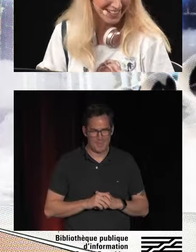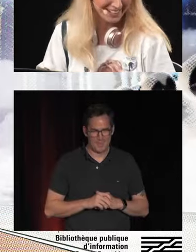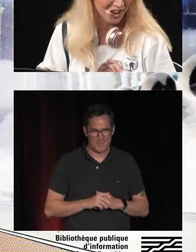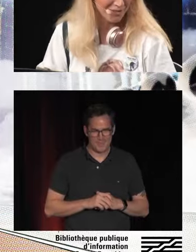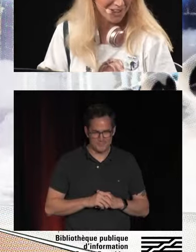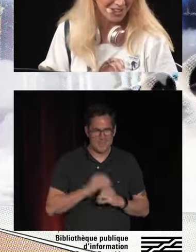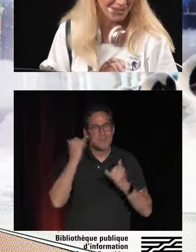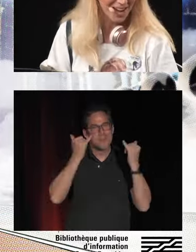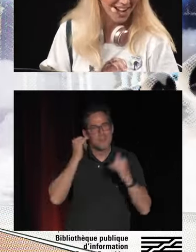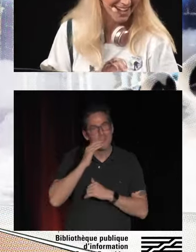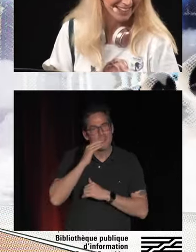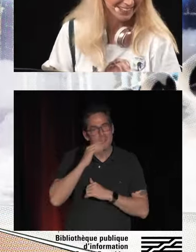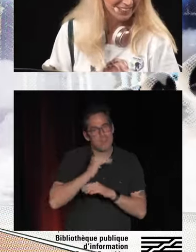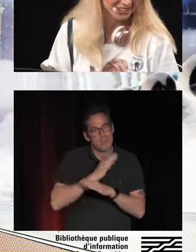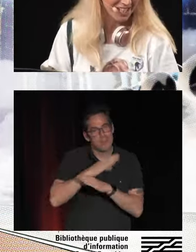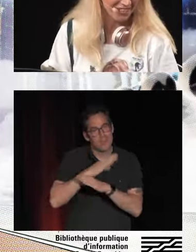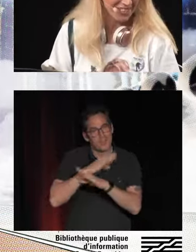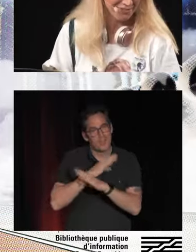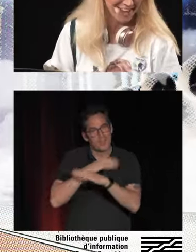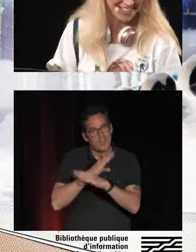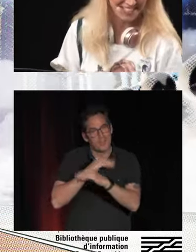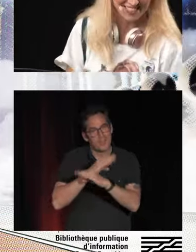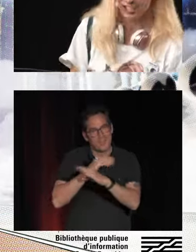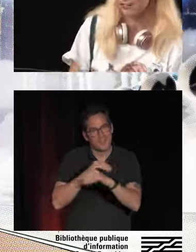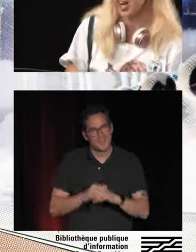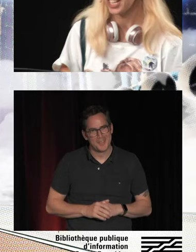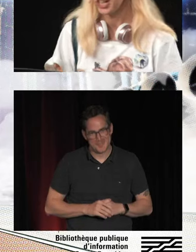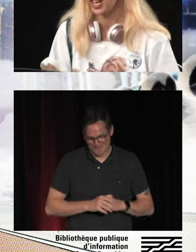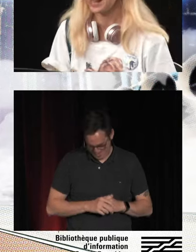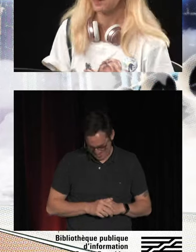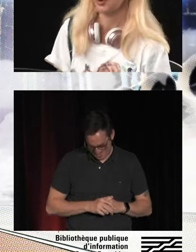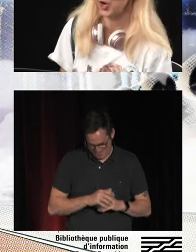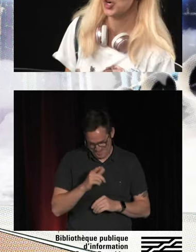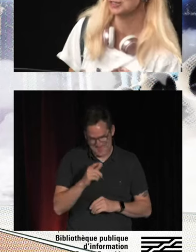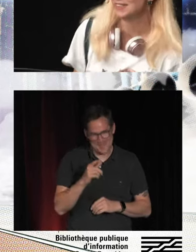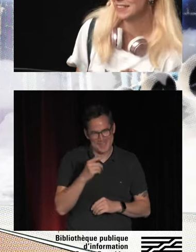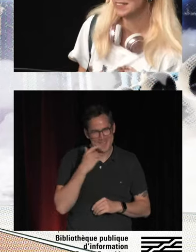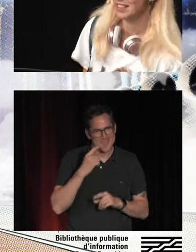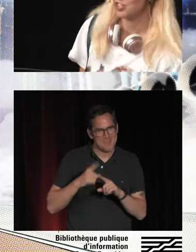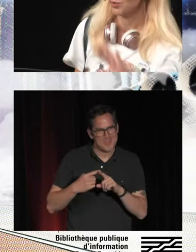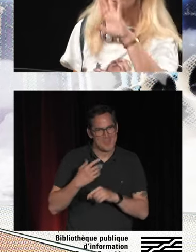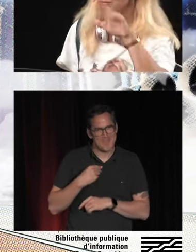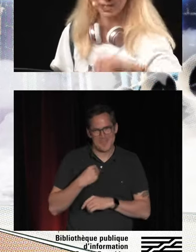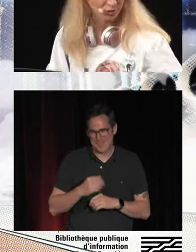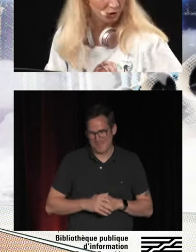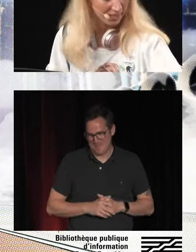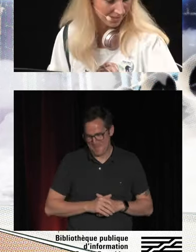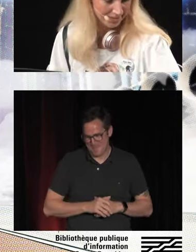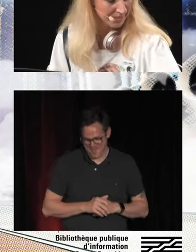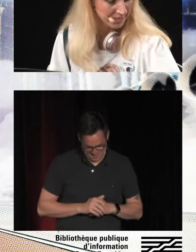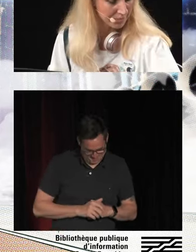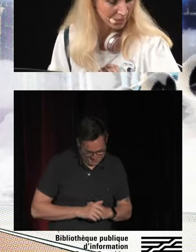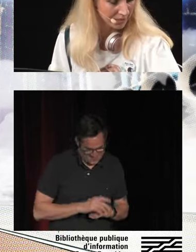Envole-toi, envole-toi, loin de cette fatalité de cheval qui colle à ta peau. Voilà, j'ai pioché une phrase dans le